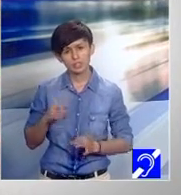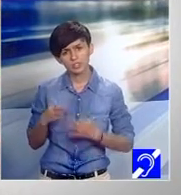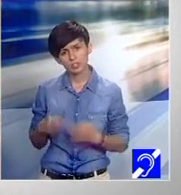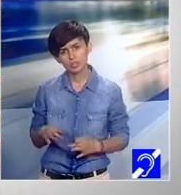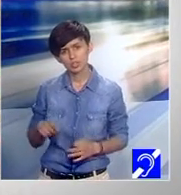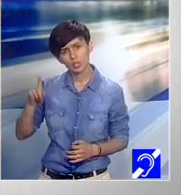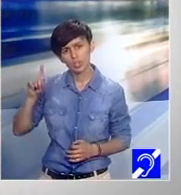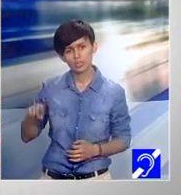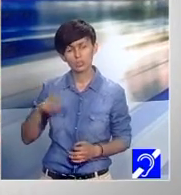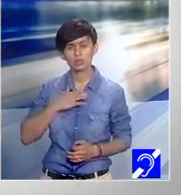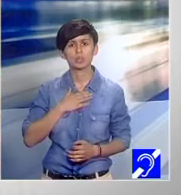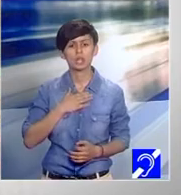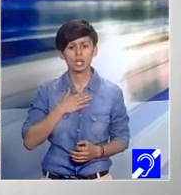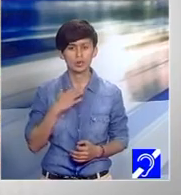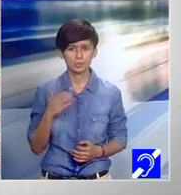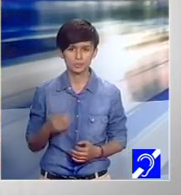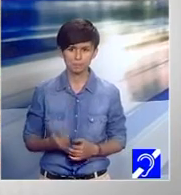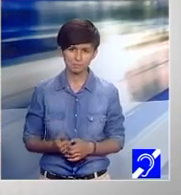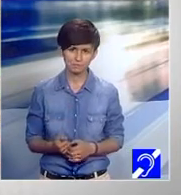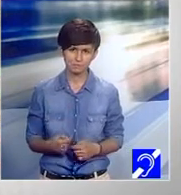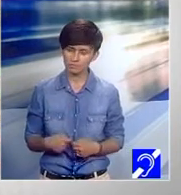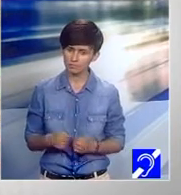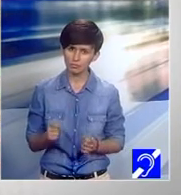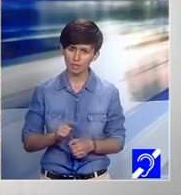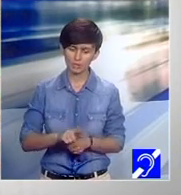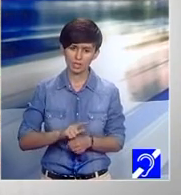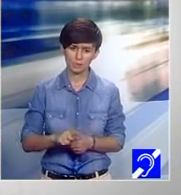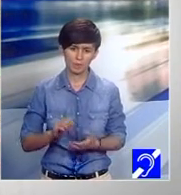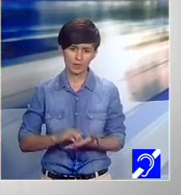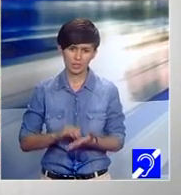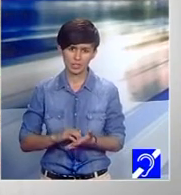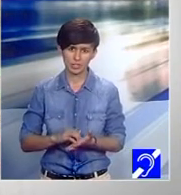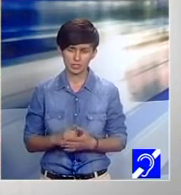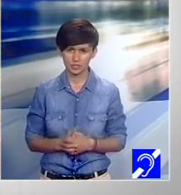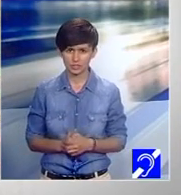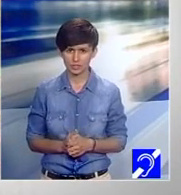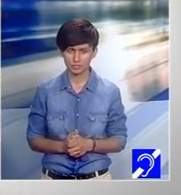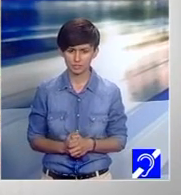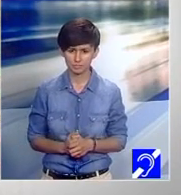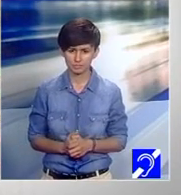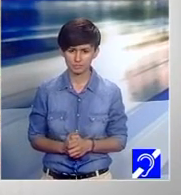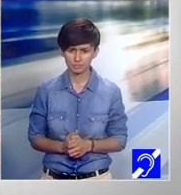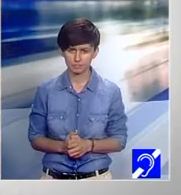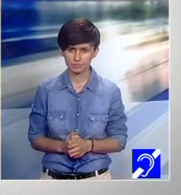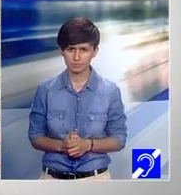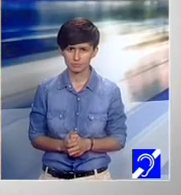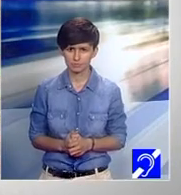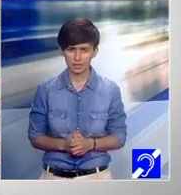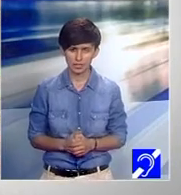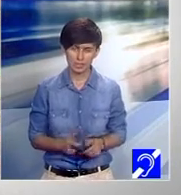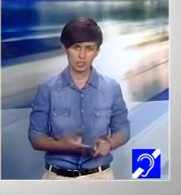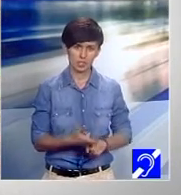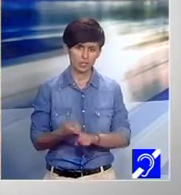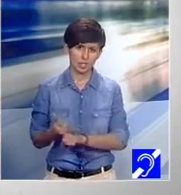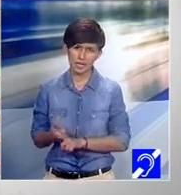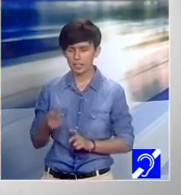am kiturile în frigider, că am nu numai kiturile, kiturile acelea nu se lucrează singur și aici vin la ceea ce afirmam mai înainte,